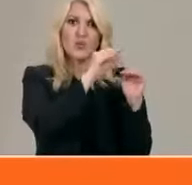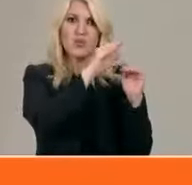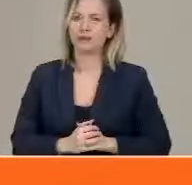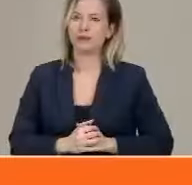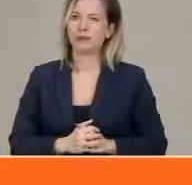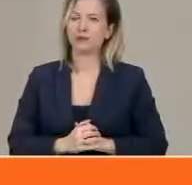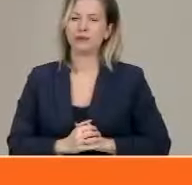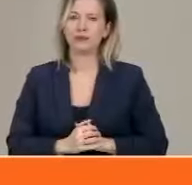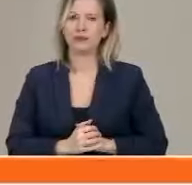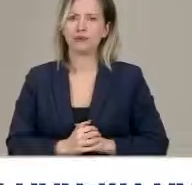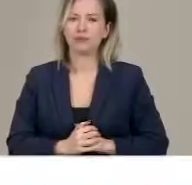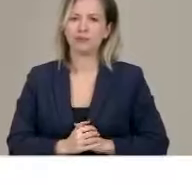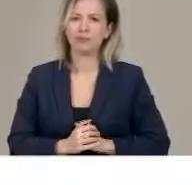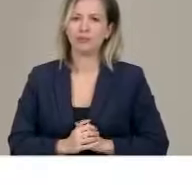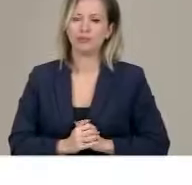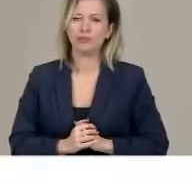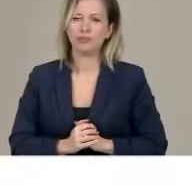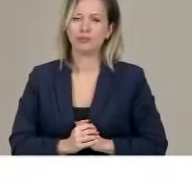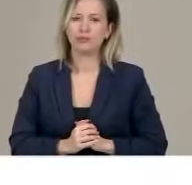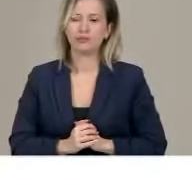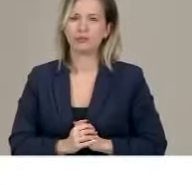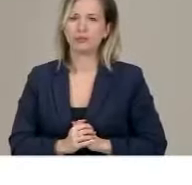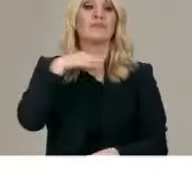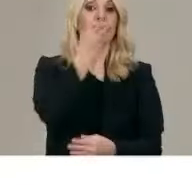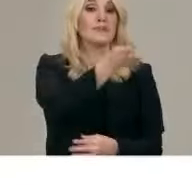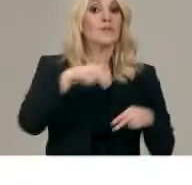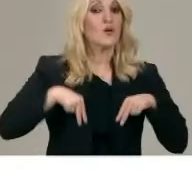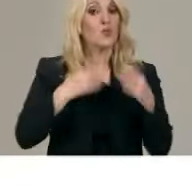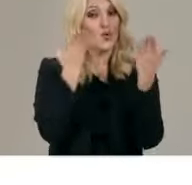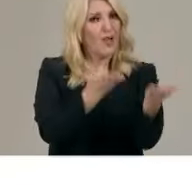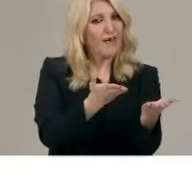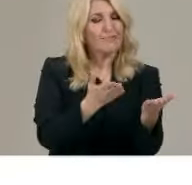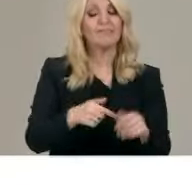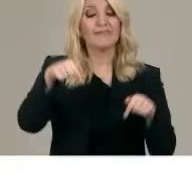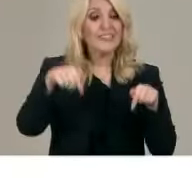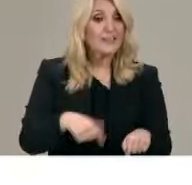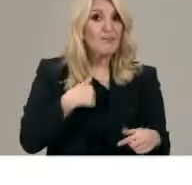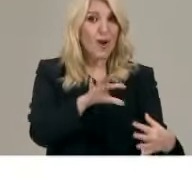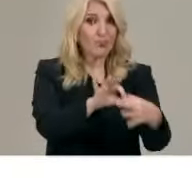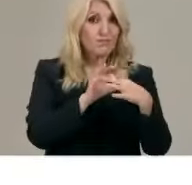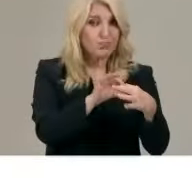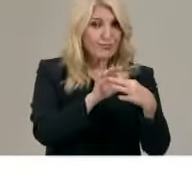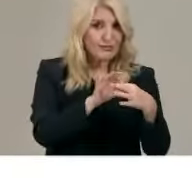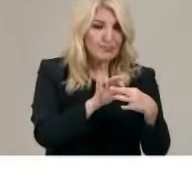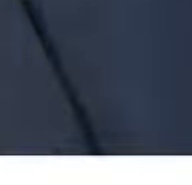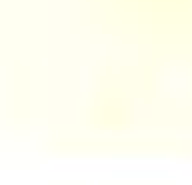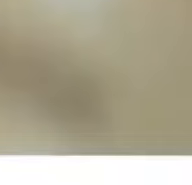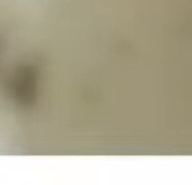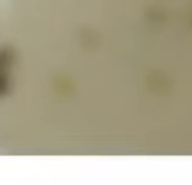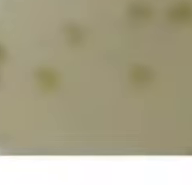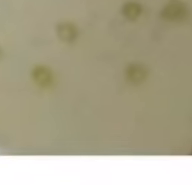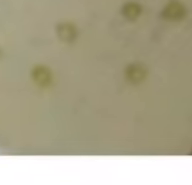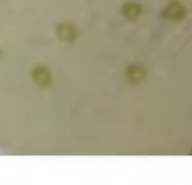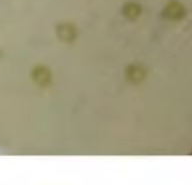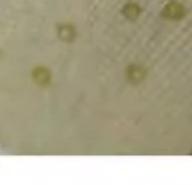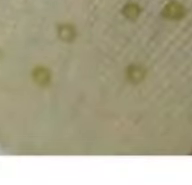φορολογικούς συντελεστές. Τα φώτα πέφτουν στην αναμόρφωση της φορολογικής κλίμακας με στόχο την ανακούφιση των εισοδημάτων από 10.000 έως 40.000 ευρώ. Σήμερα